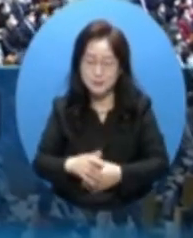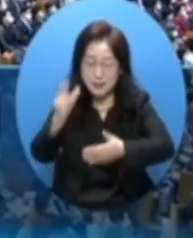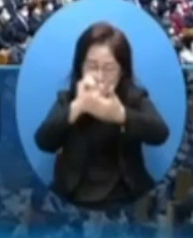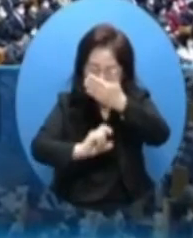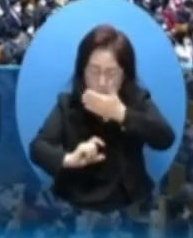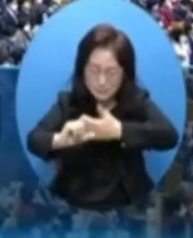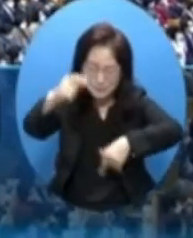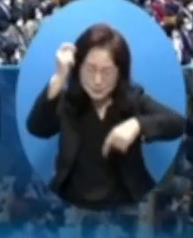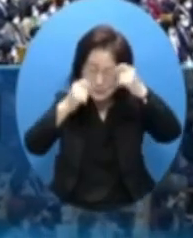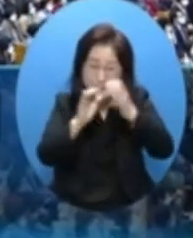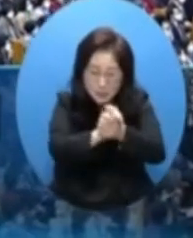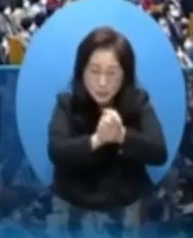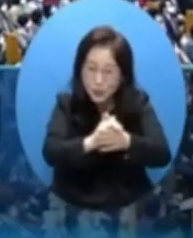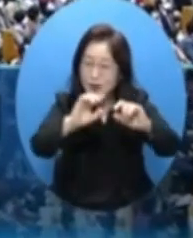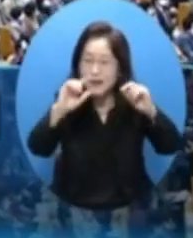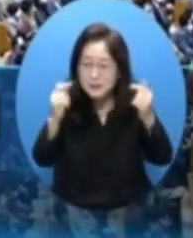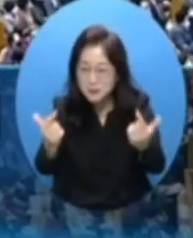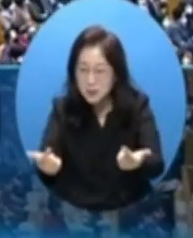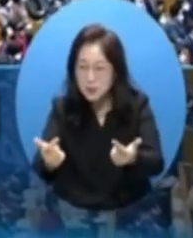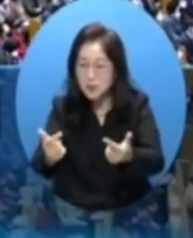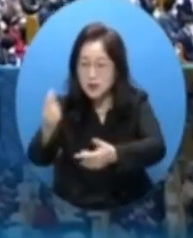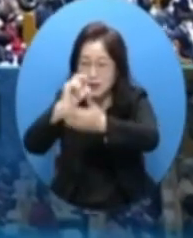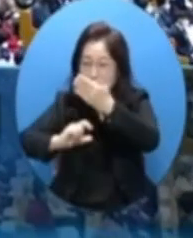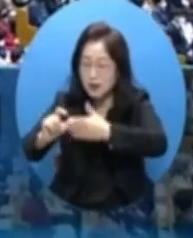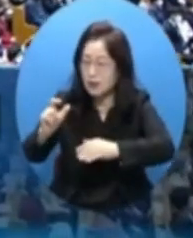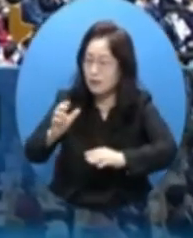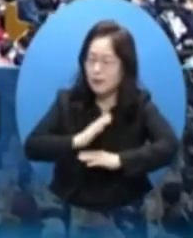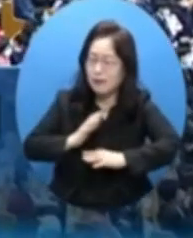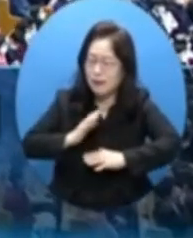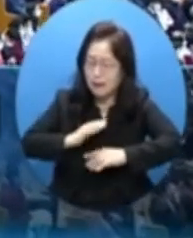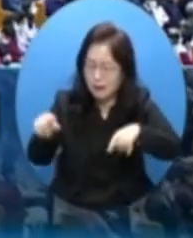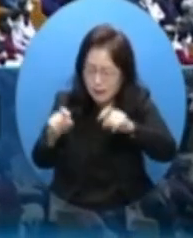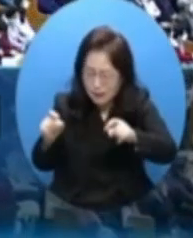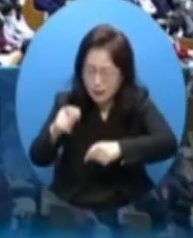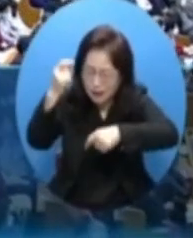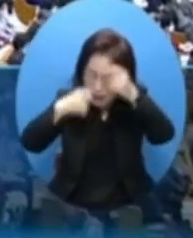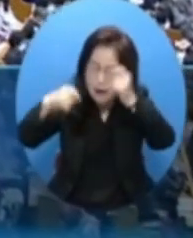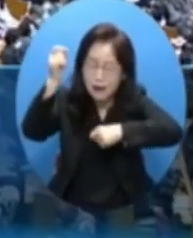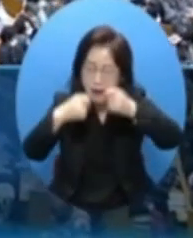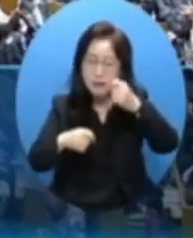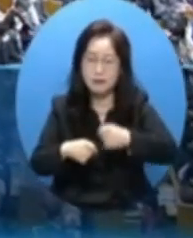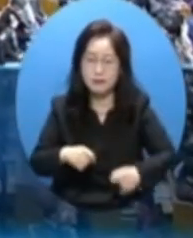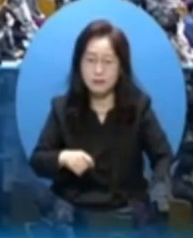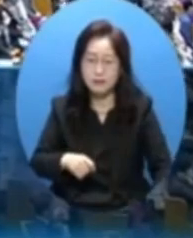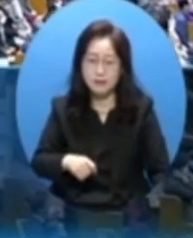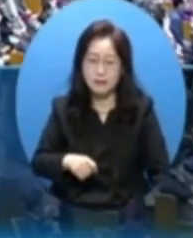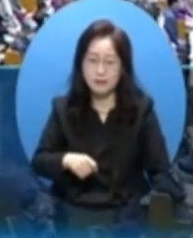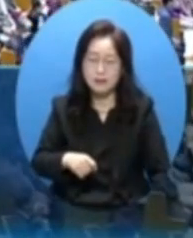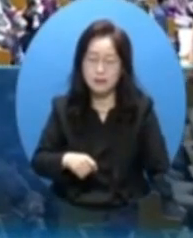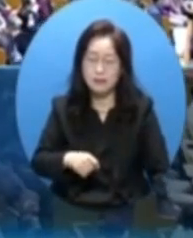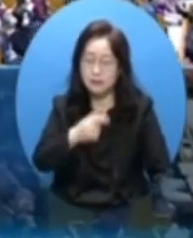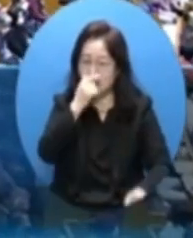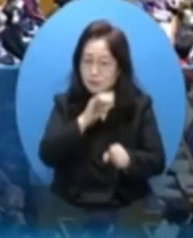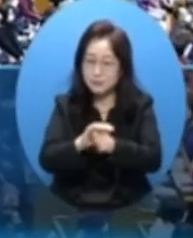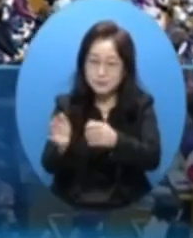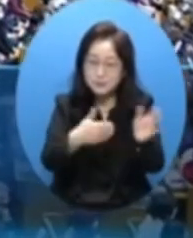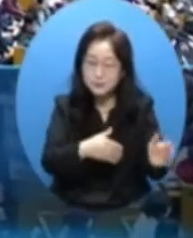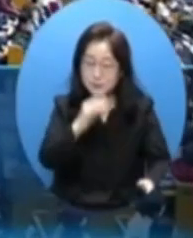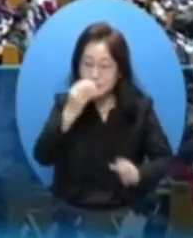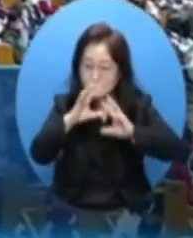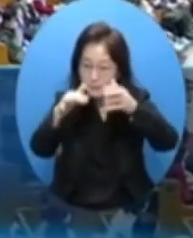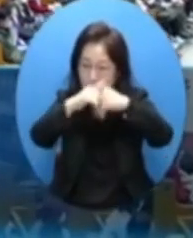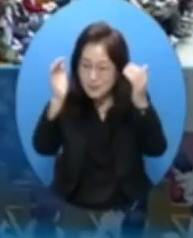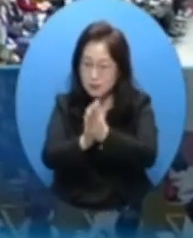밤새도록 부르짖어 기도가 한 것이 아니라 두려움에 쌓여서 통곡을 했습니다 이스라엘 자손이 다 모세와를 원망하며